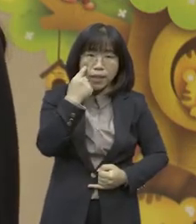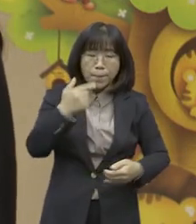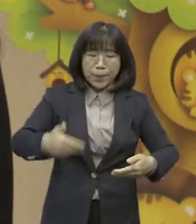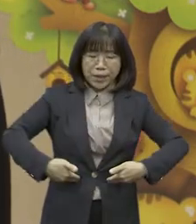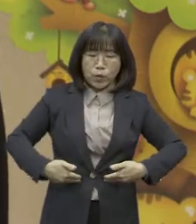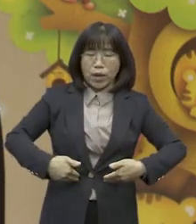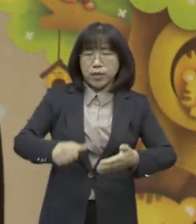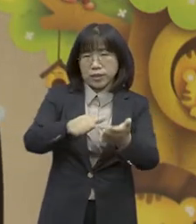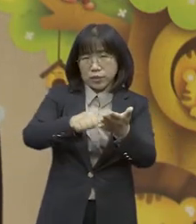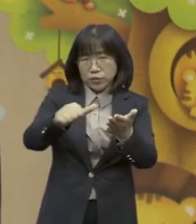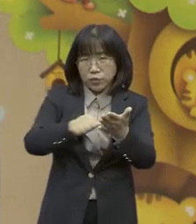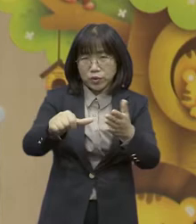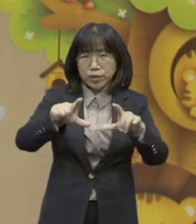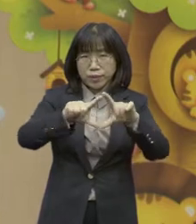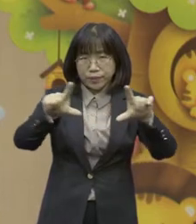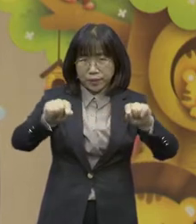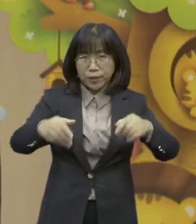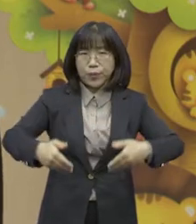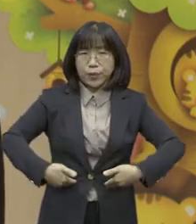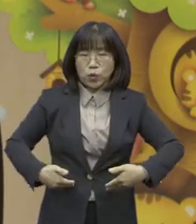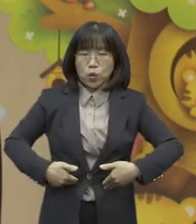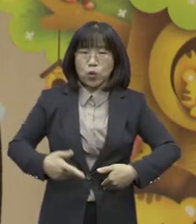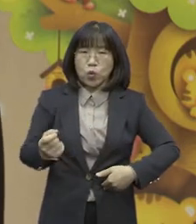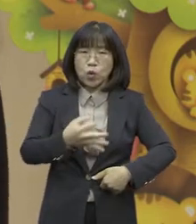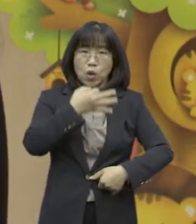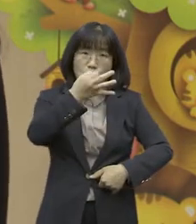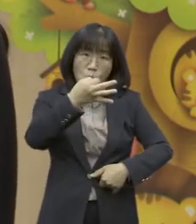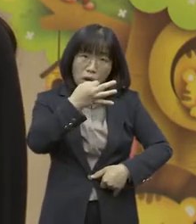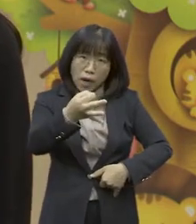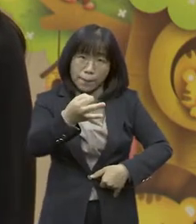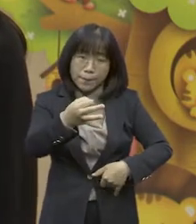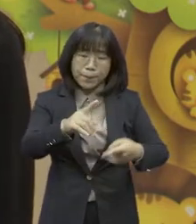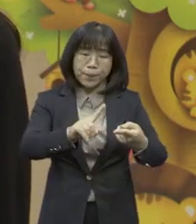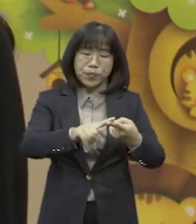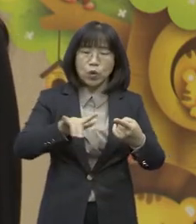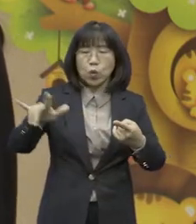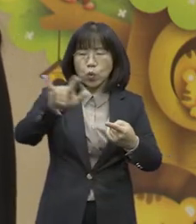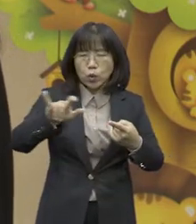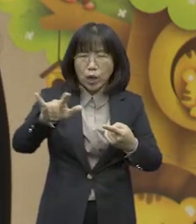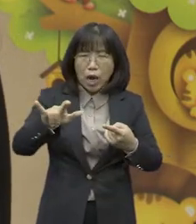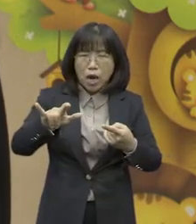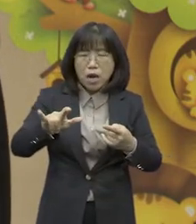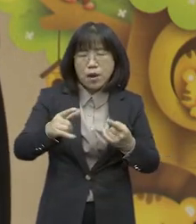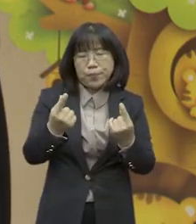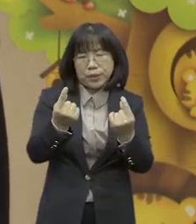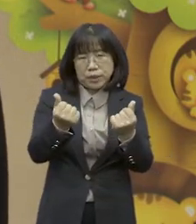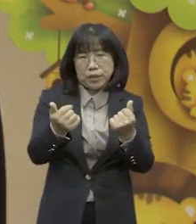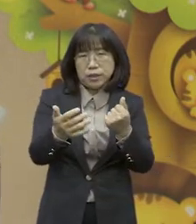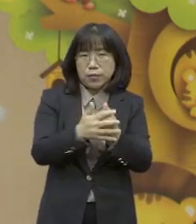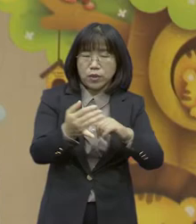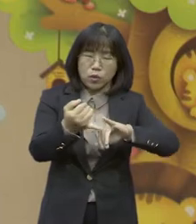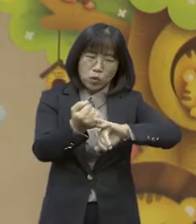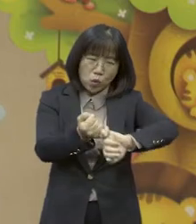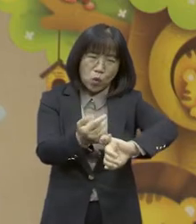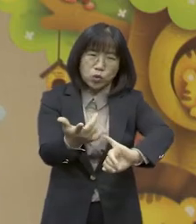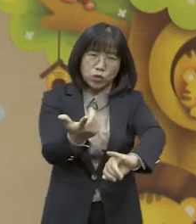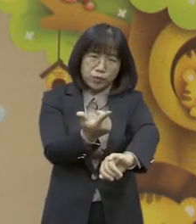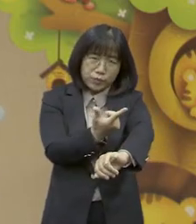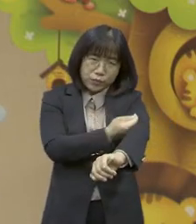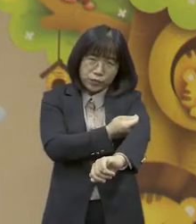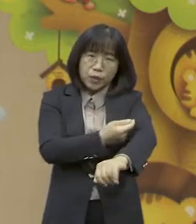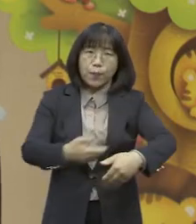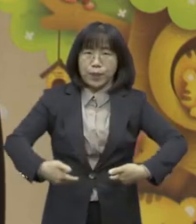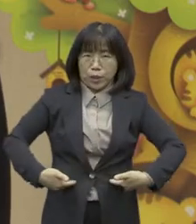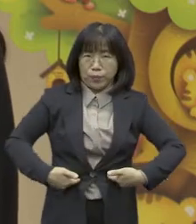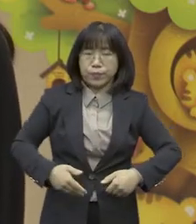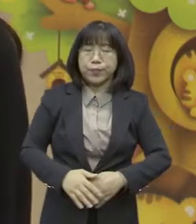서류를, 건강취약계층은 복지카드를 챙기셔야 됩니다. 특히 독감은 코로나19와 증상이 비슷하므로 반드시 독감 예방접종을